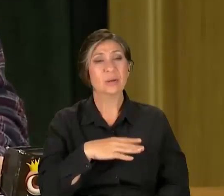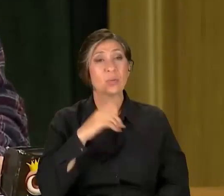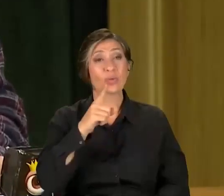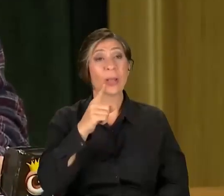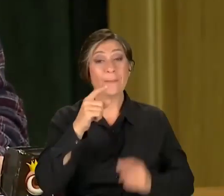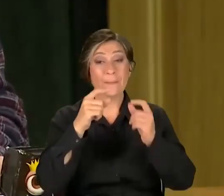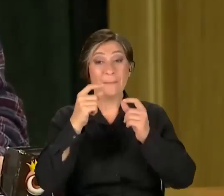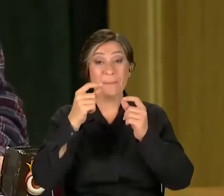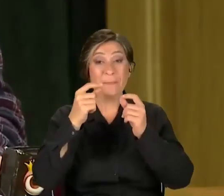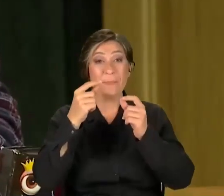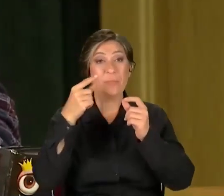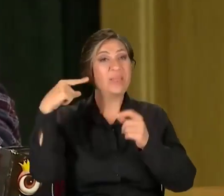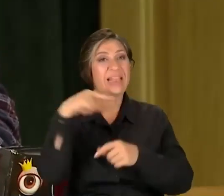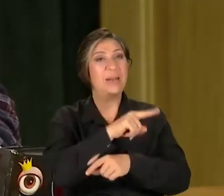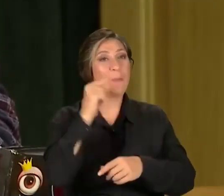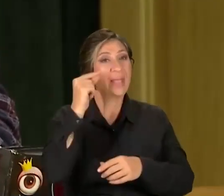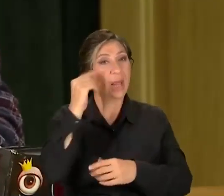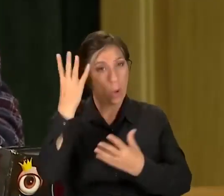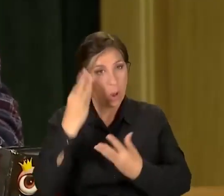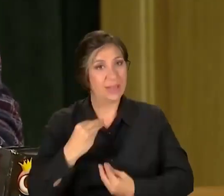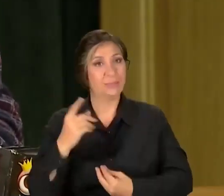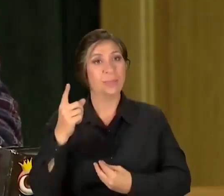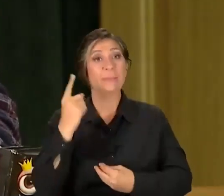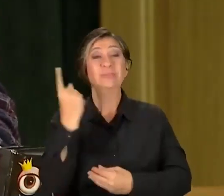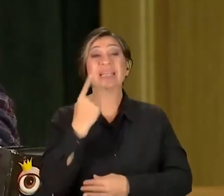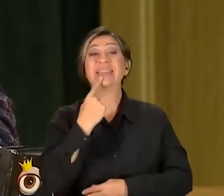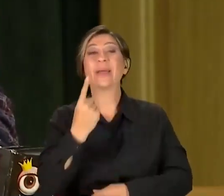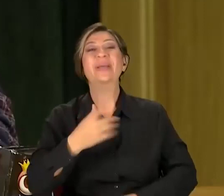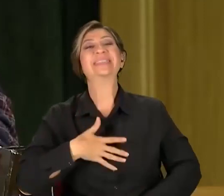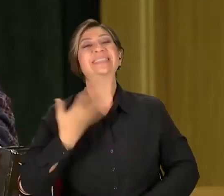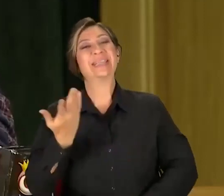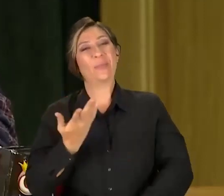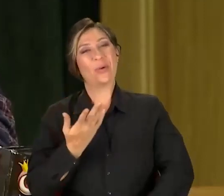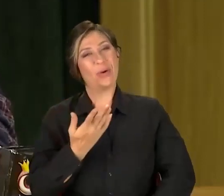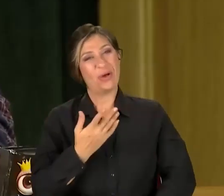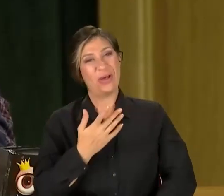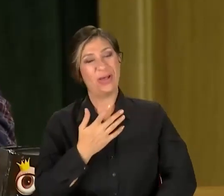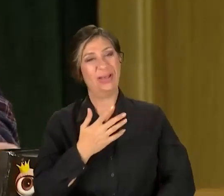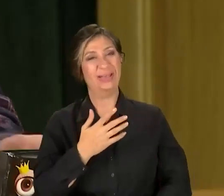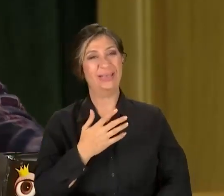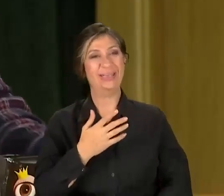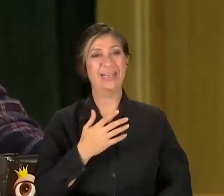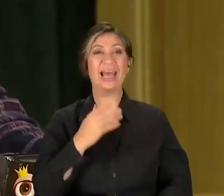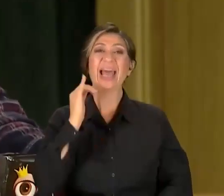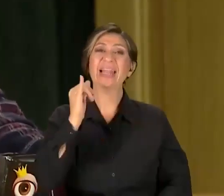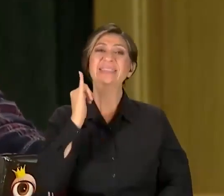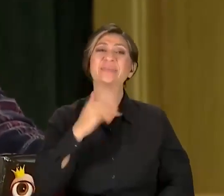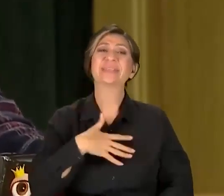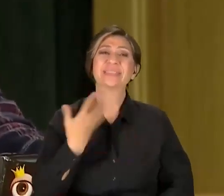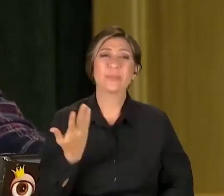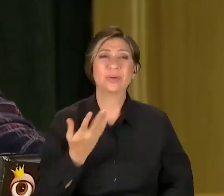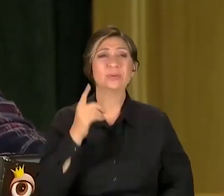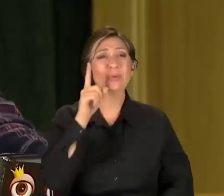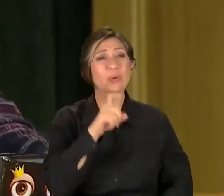Bunu Binali Bey'den öğrendim, Binali Yıldırım'dan. Bir şey demek istemiyor, bir şey demek istemiyor. Eleştirmek de